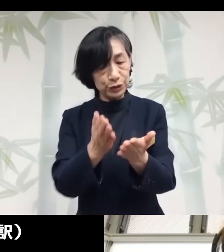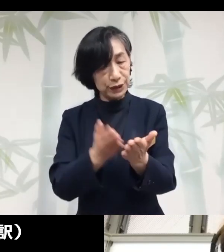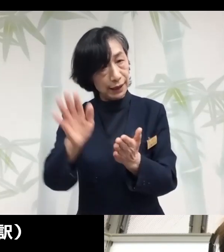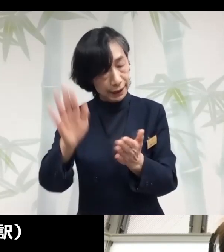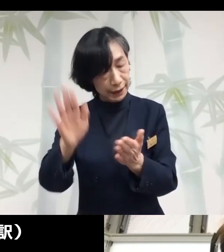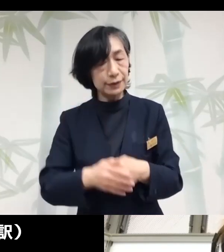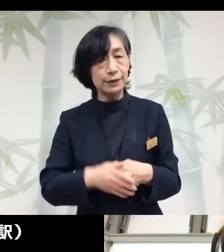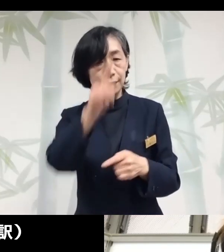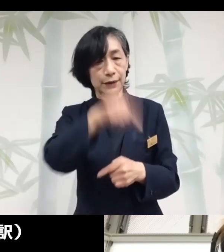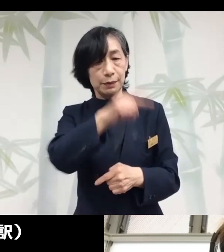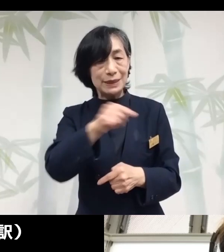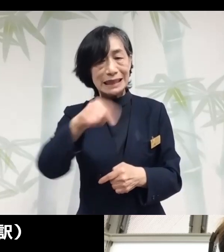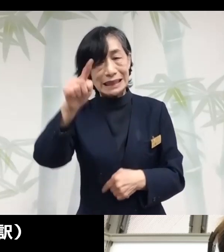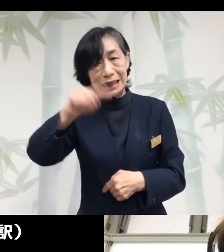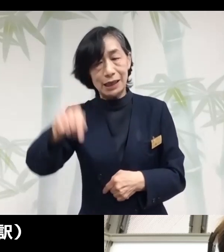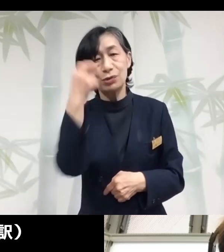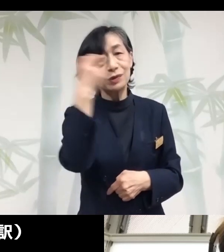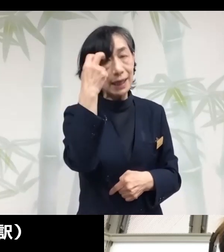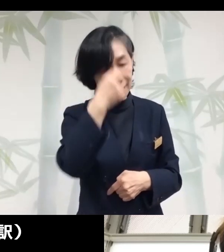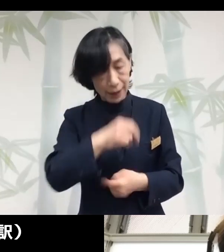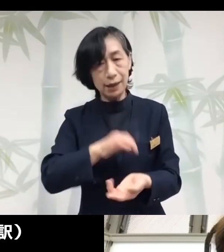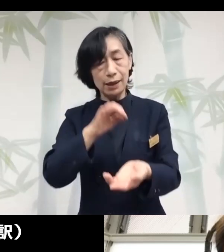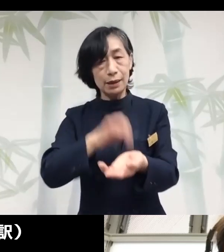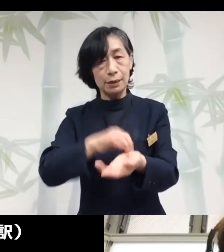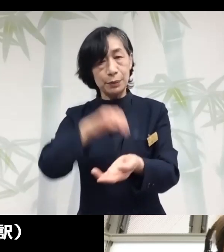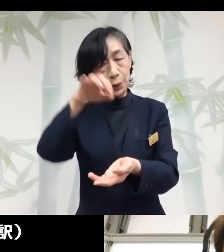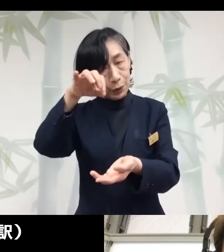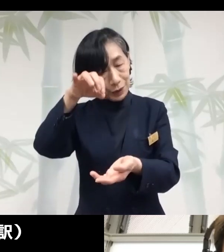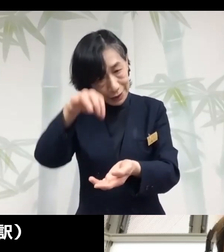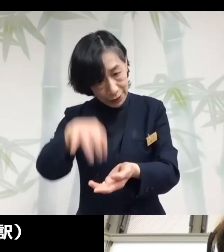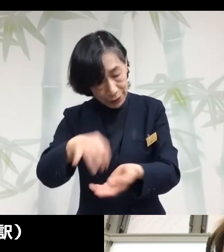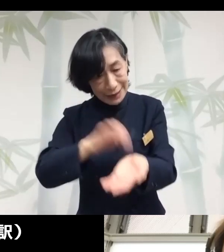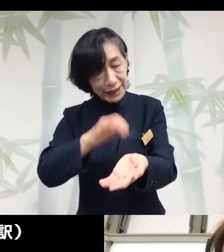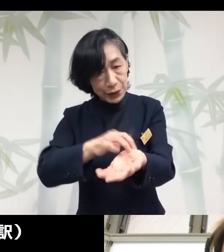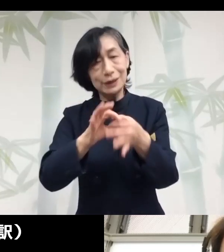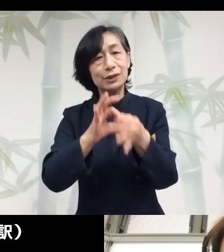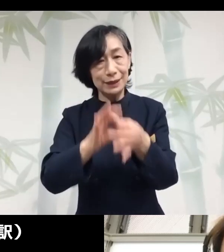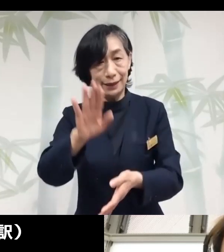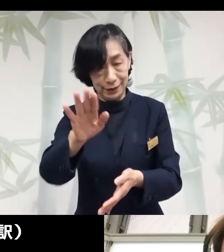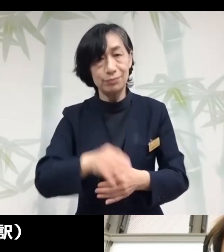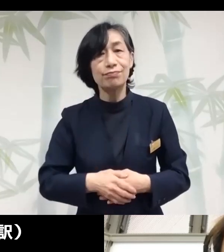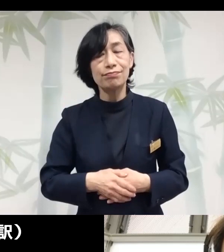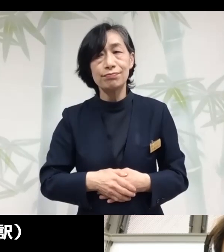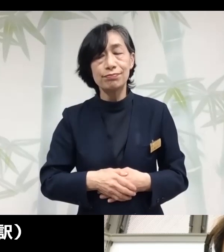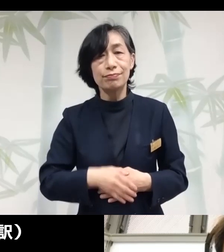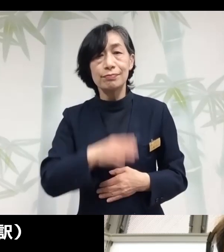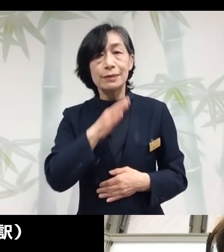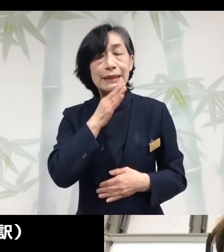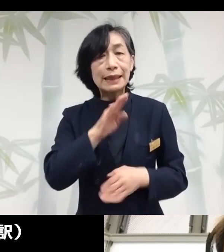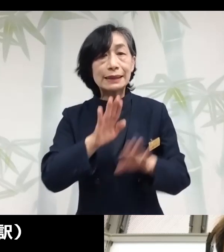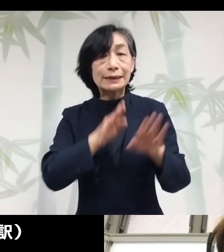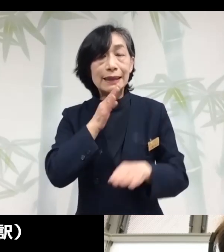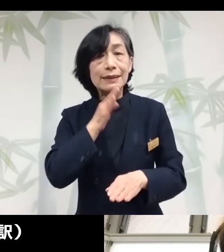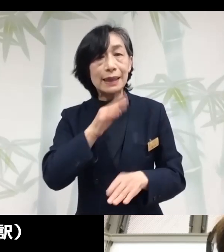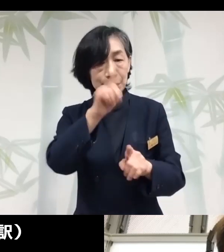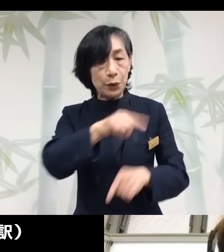PCR 検査や病院の受け入れについてなど医療についてです。まず現在の PCR 検査